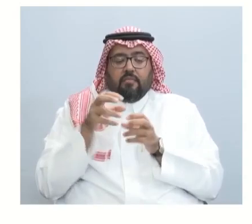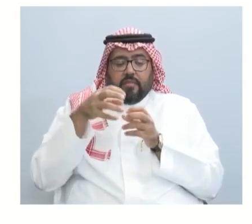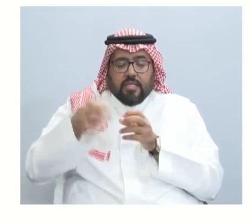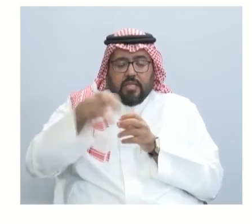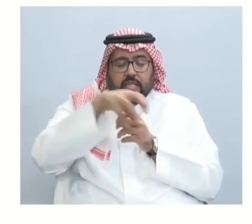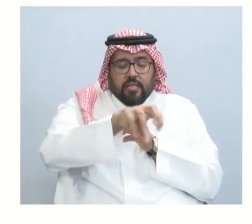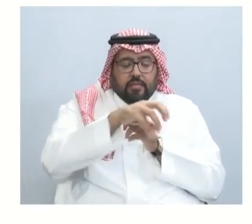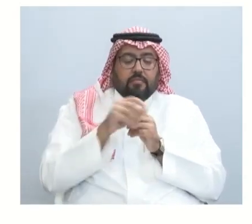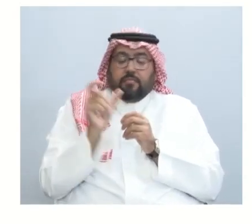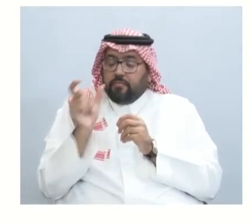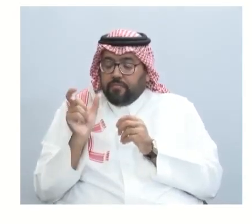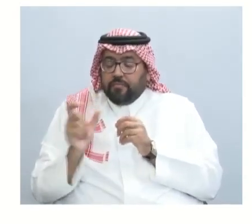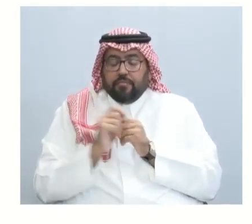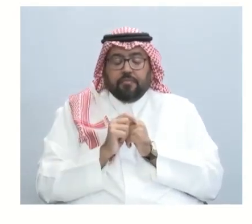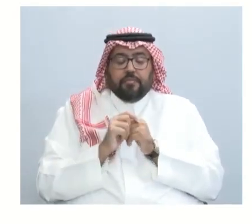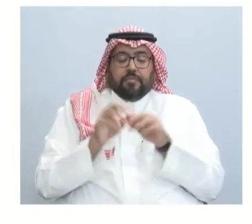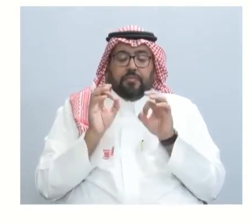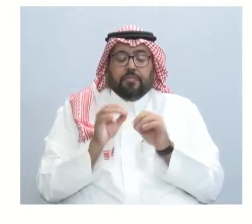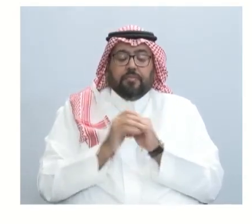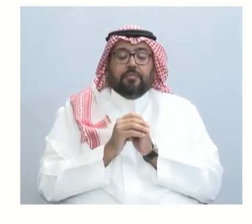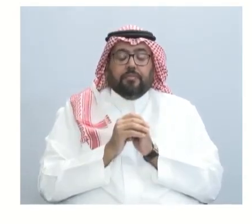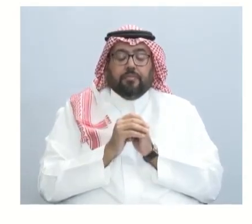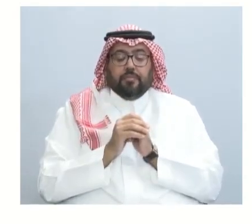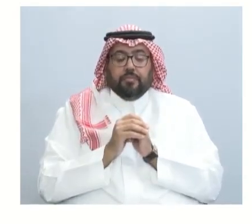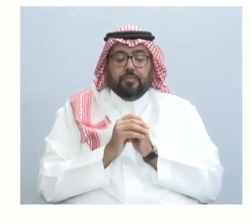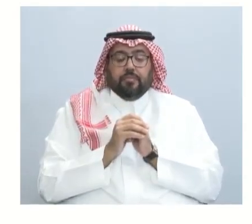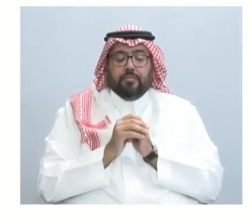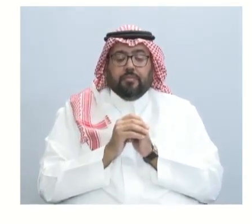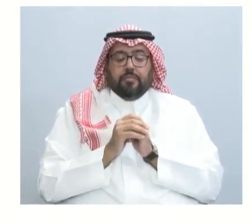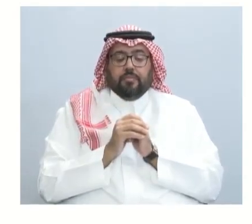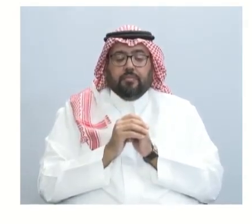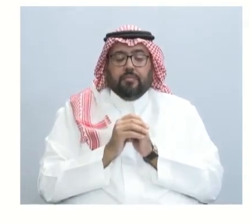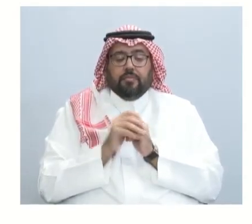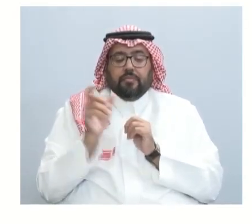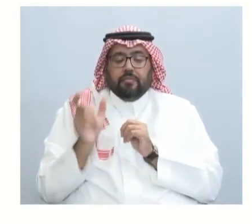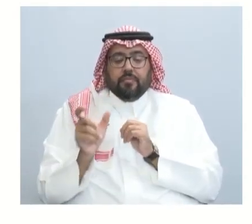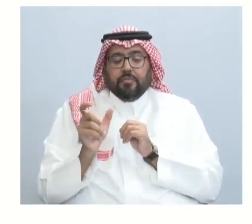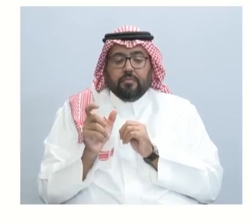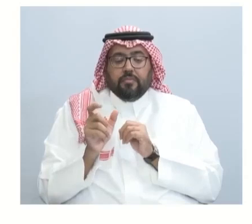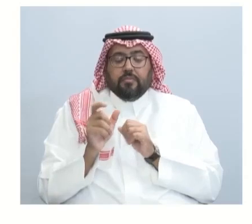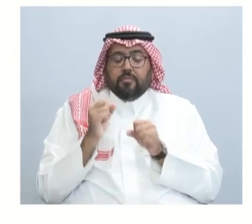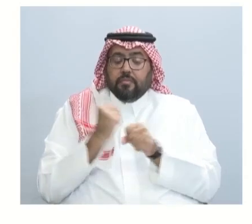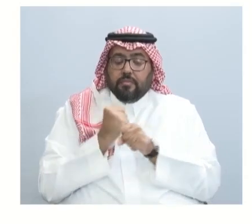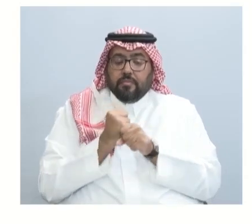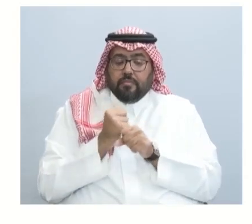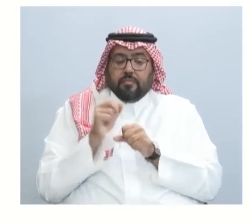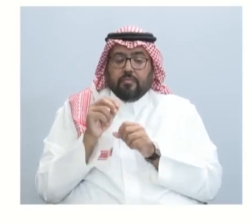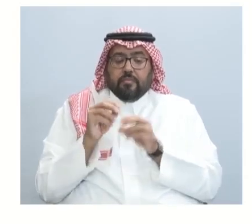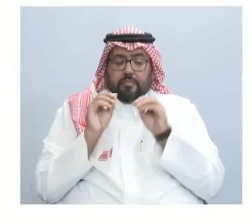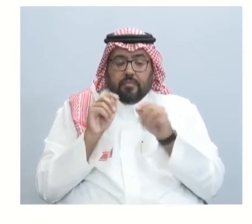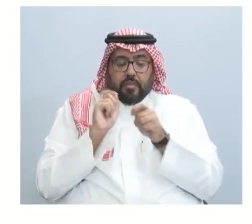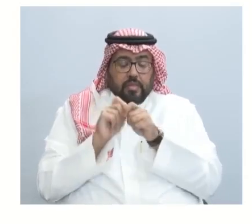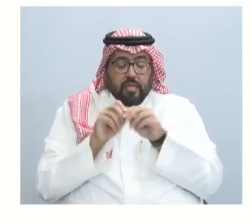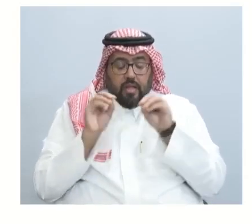نصنف المواد بامكاننا ان نصنف المواد ما بين مواد نستطيع ان نقوم بعمليه الترشيح